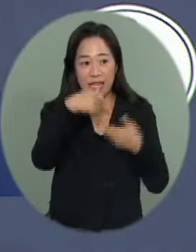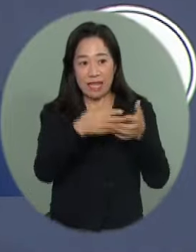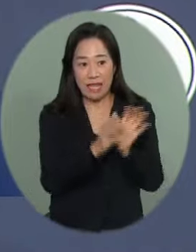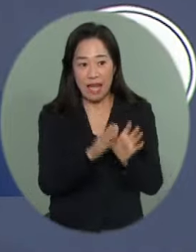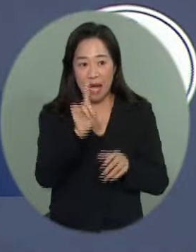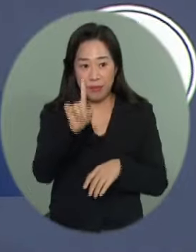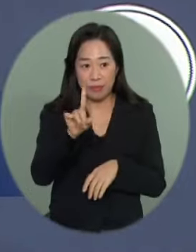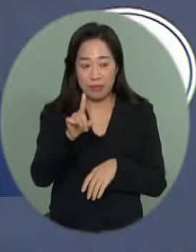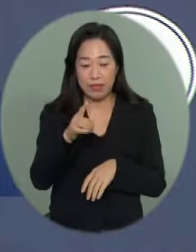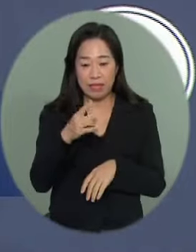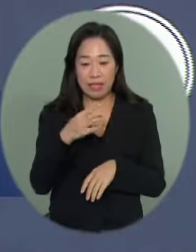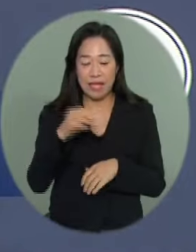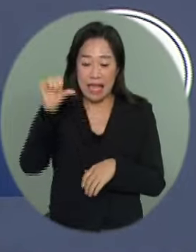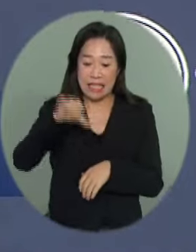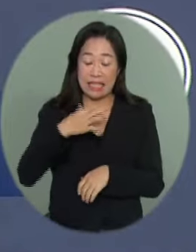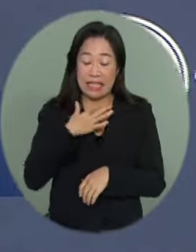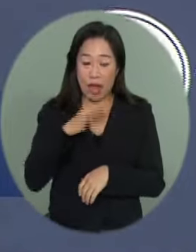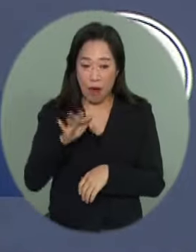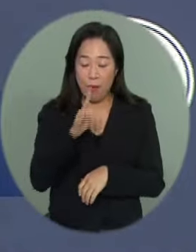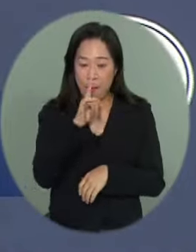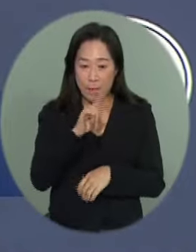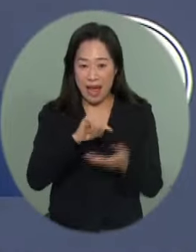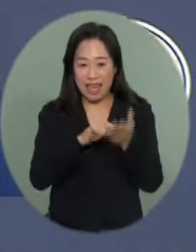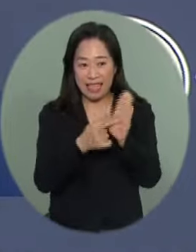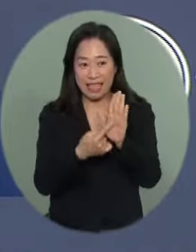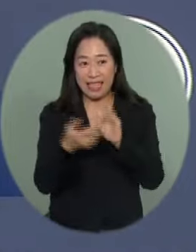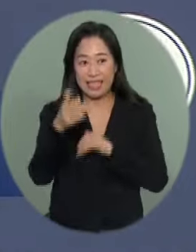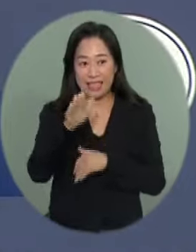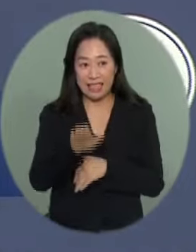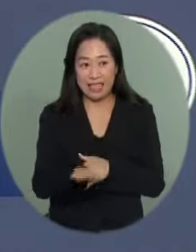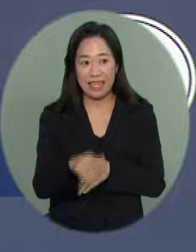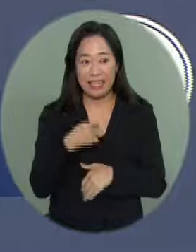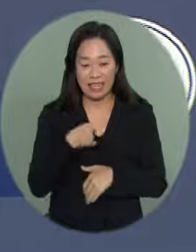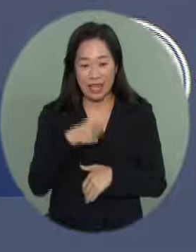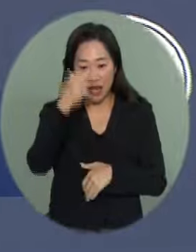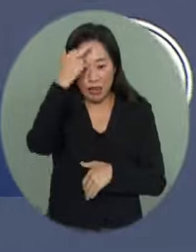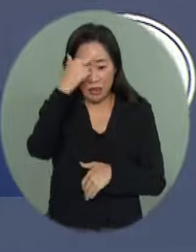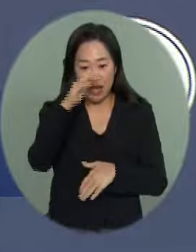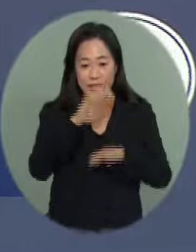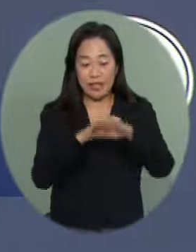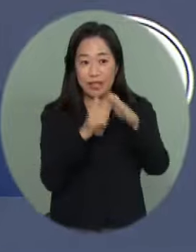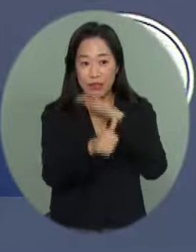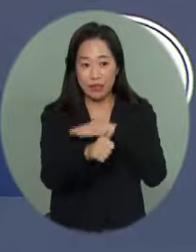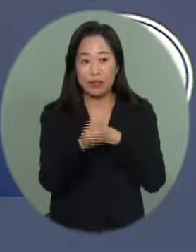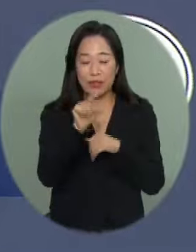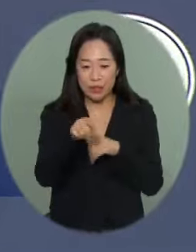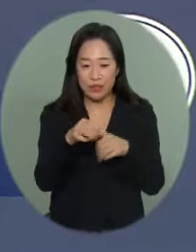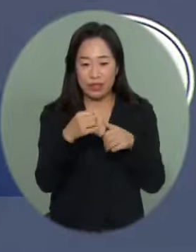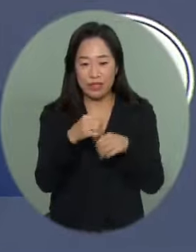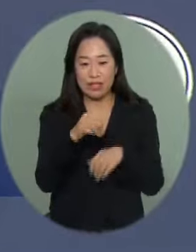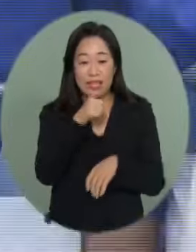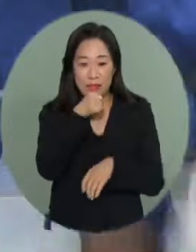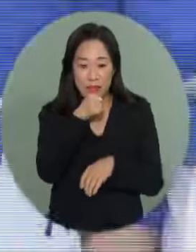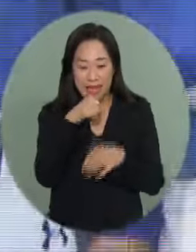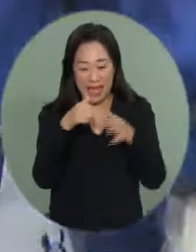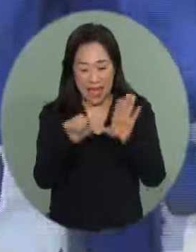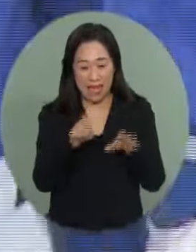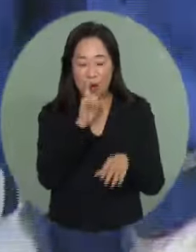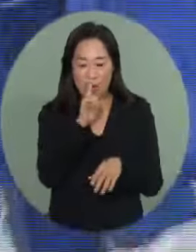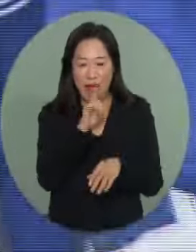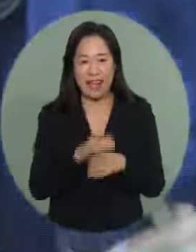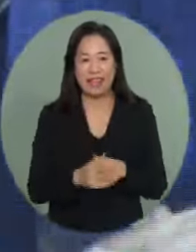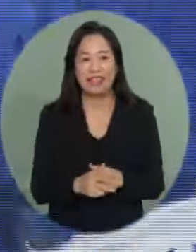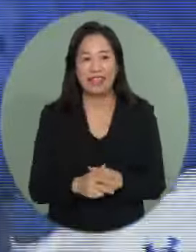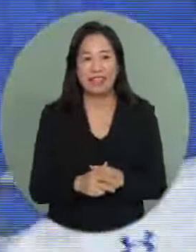적이 없어라고 이렇게 이야기를 하시더라고요. 그래서 이제 저도 이제 형호 형한테 원래 그런 기록은 깨지라고 있는 거예요라고.